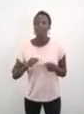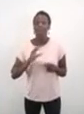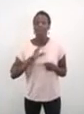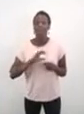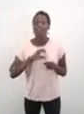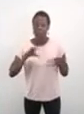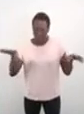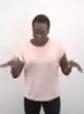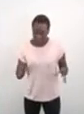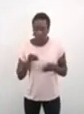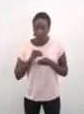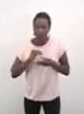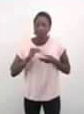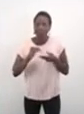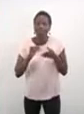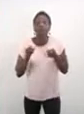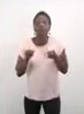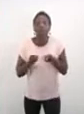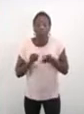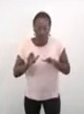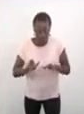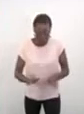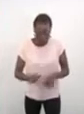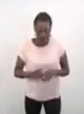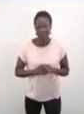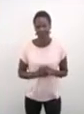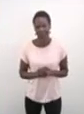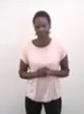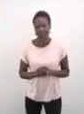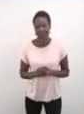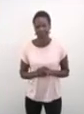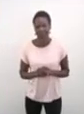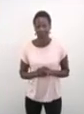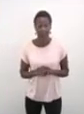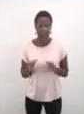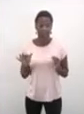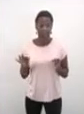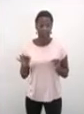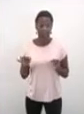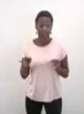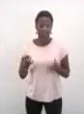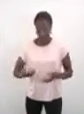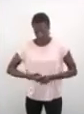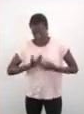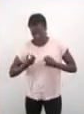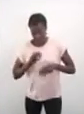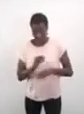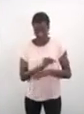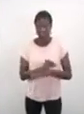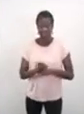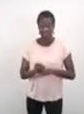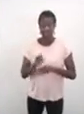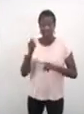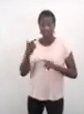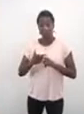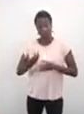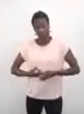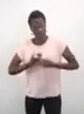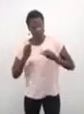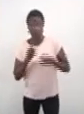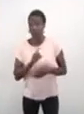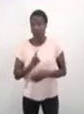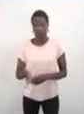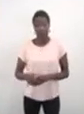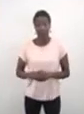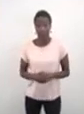si nécessaire. D'abord, je redis que ce n'est pas la première fois que nous parlons de sécurité. Je reste un peu sans voix. Il n'y a eu